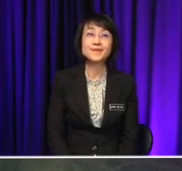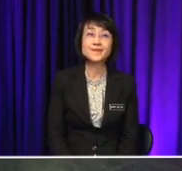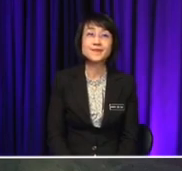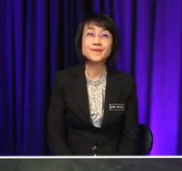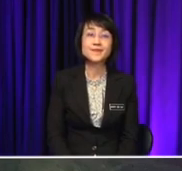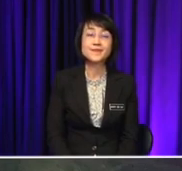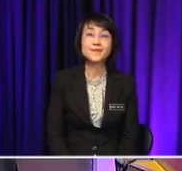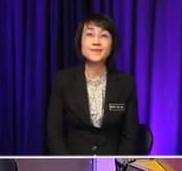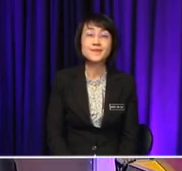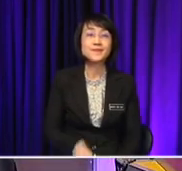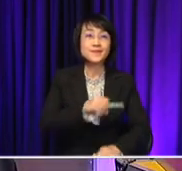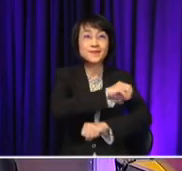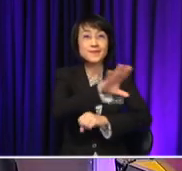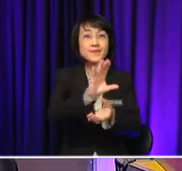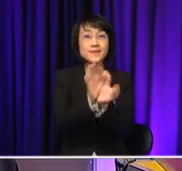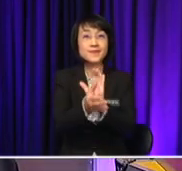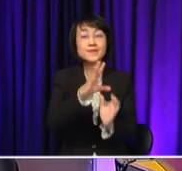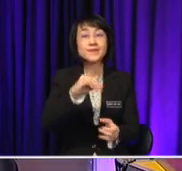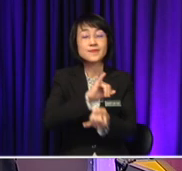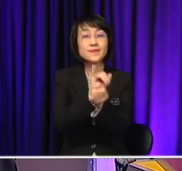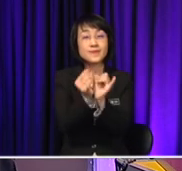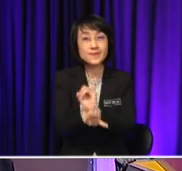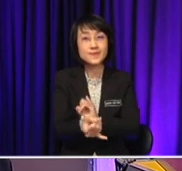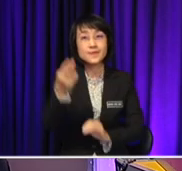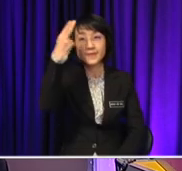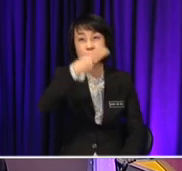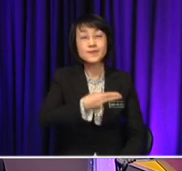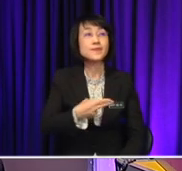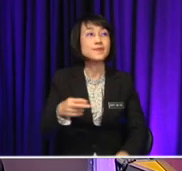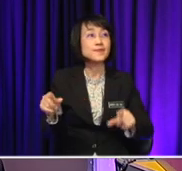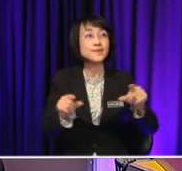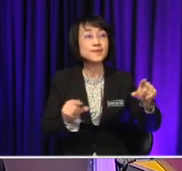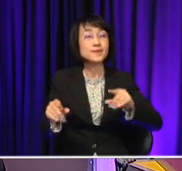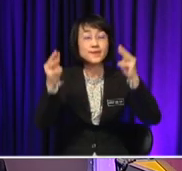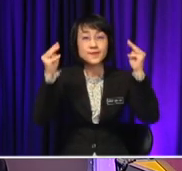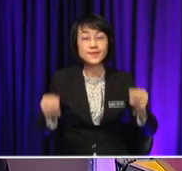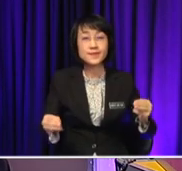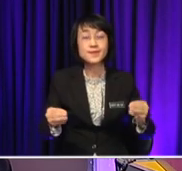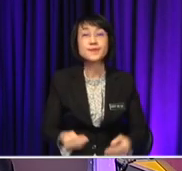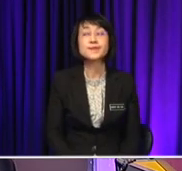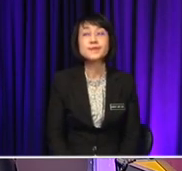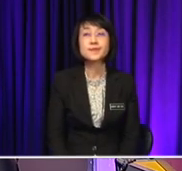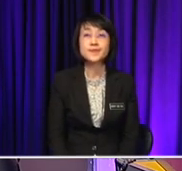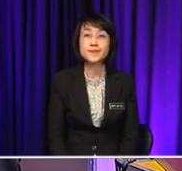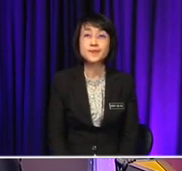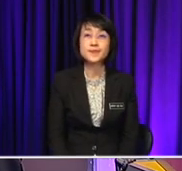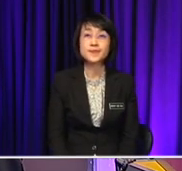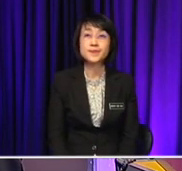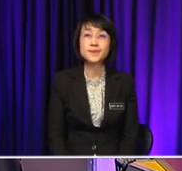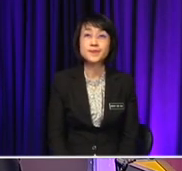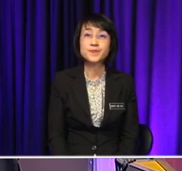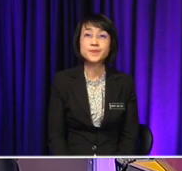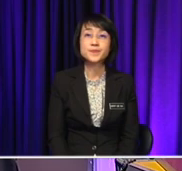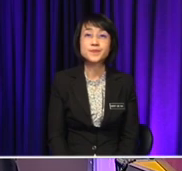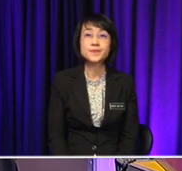cuaca dan iklim terhadap kegiatan manusia tadi Bagaimana kegiatan manusia ini dipengaruhi oleh cuaca di iklim sekarang kita